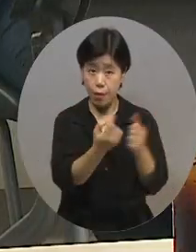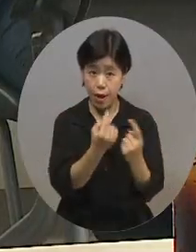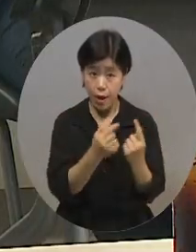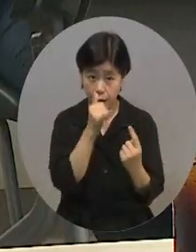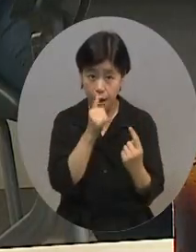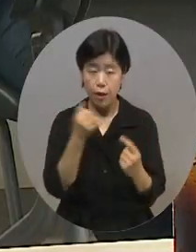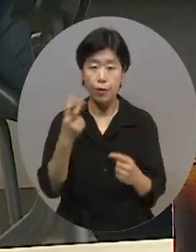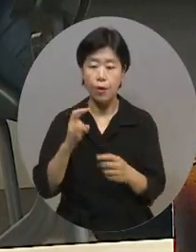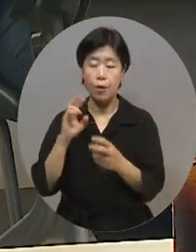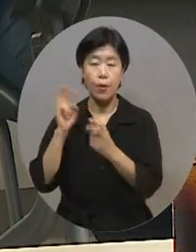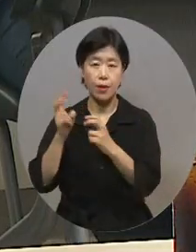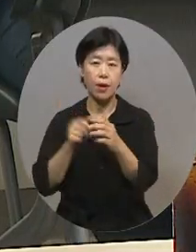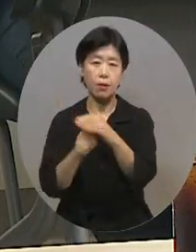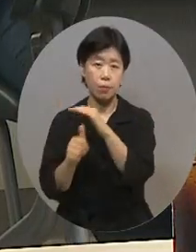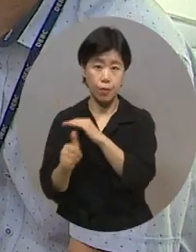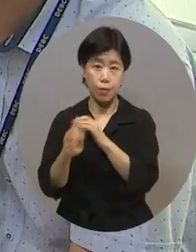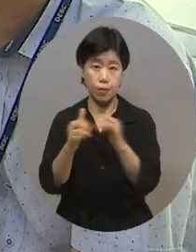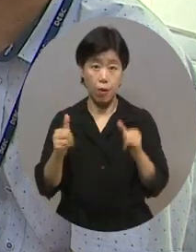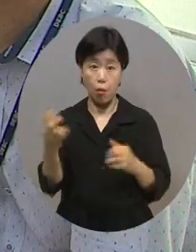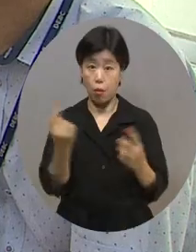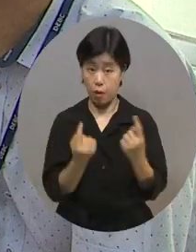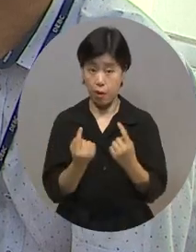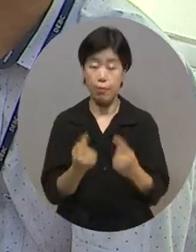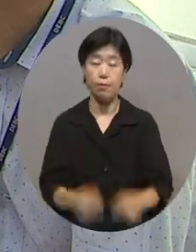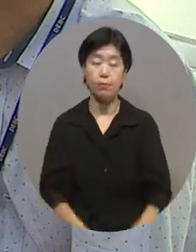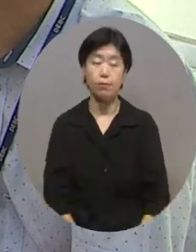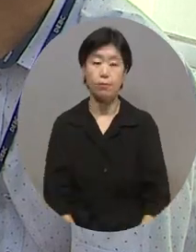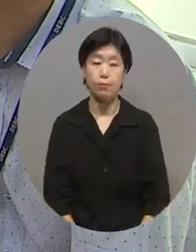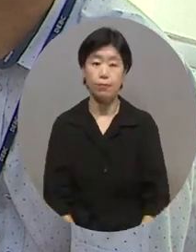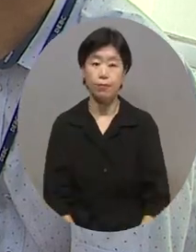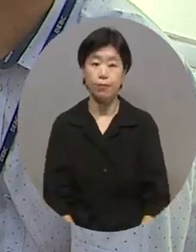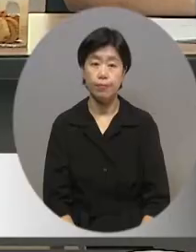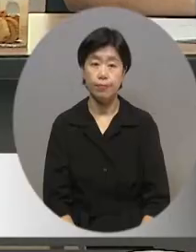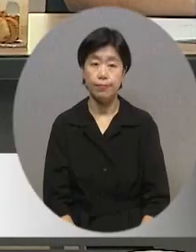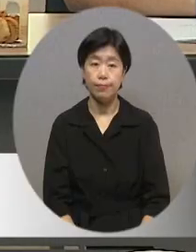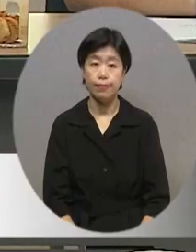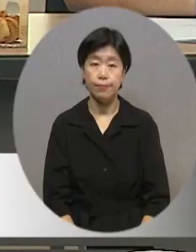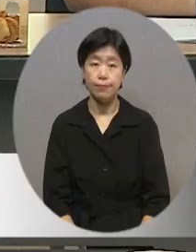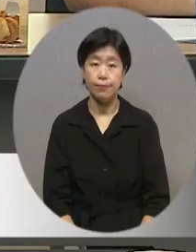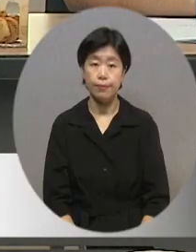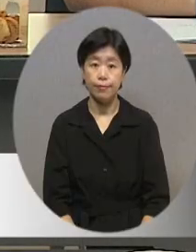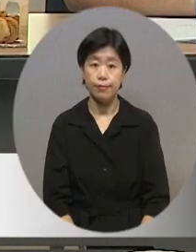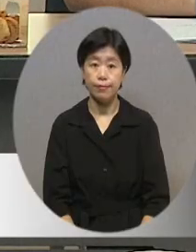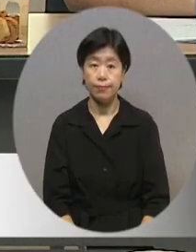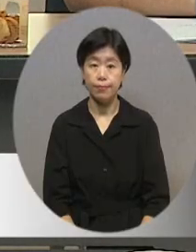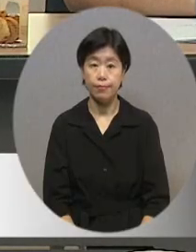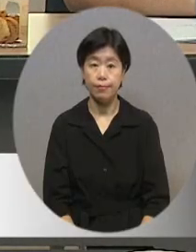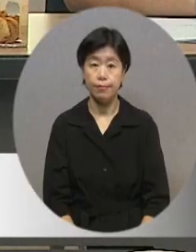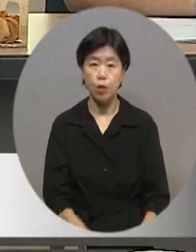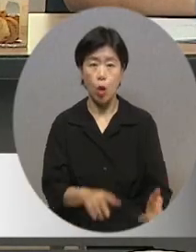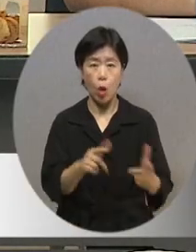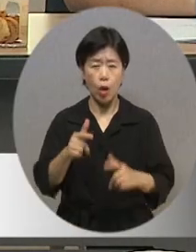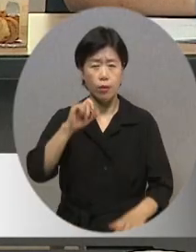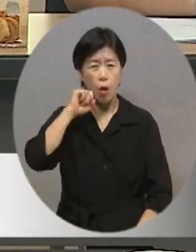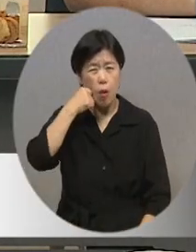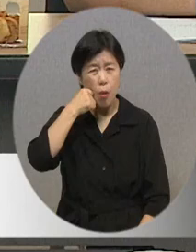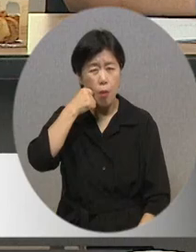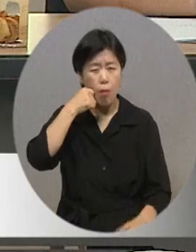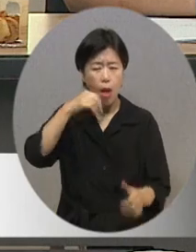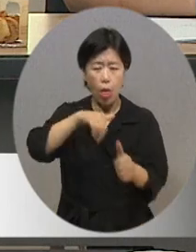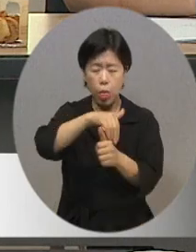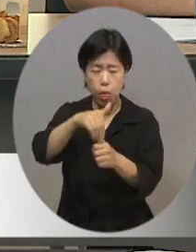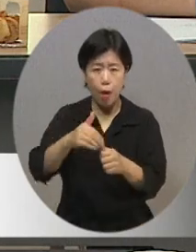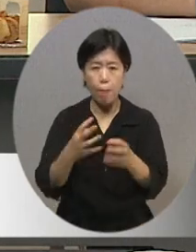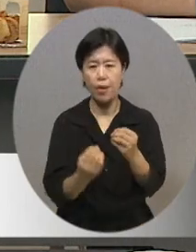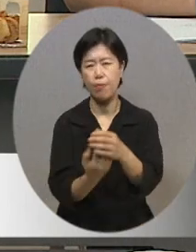대표와 장애인 기업 종합지원센터 임원진 등이 참석했습니다. 많은 어떤 어려움이 있을 것으로 저도